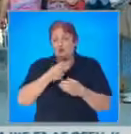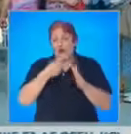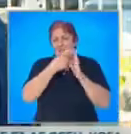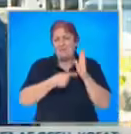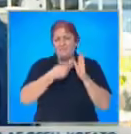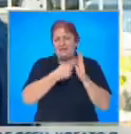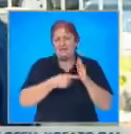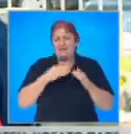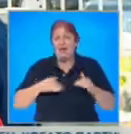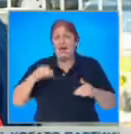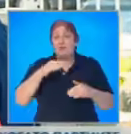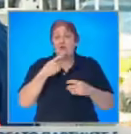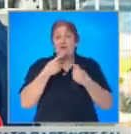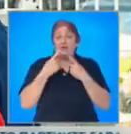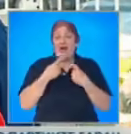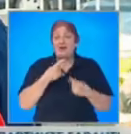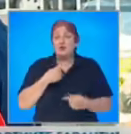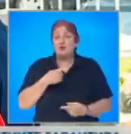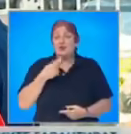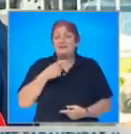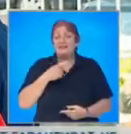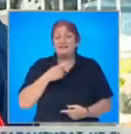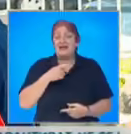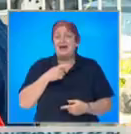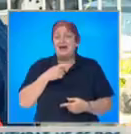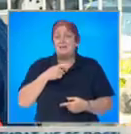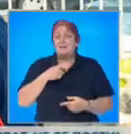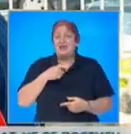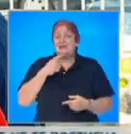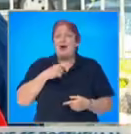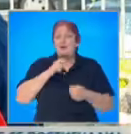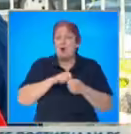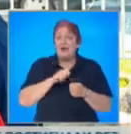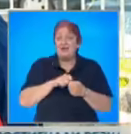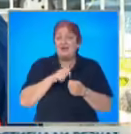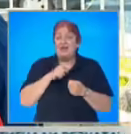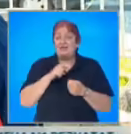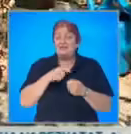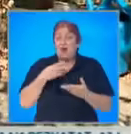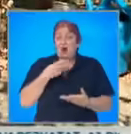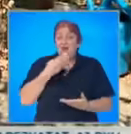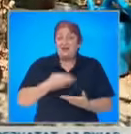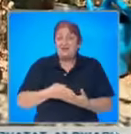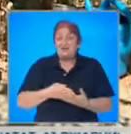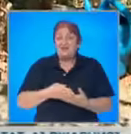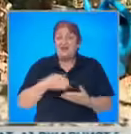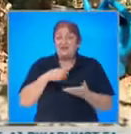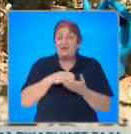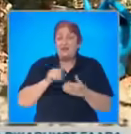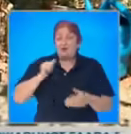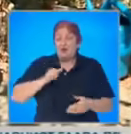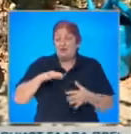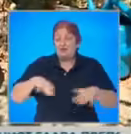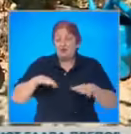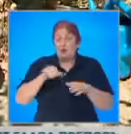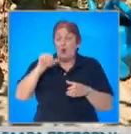месеци. Повечето разговори с собствениците на терени вече са проведени и се учредяват санитарно-охранителните зони